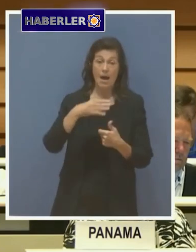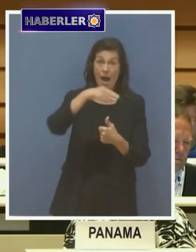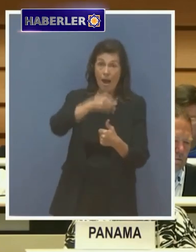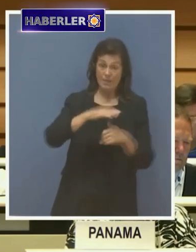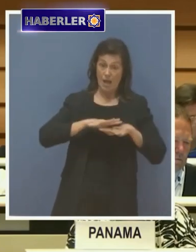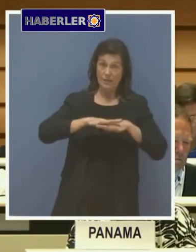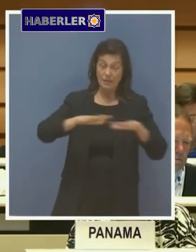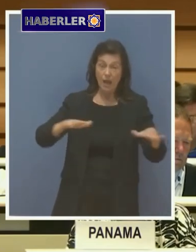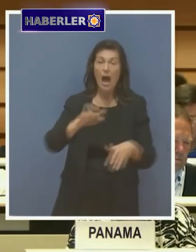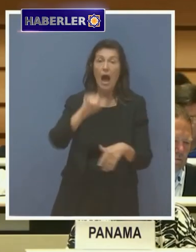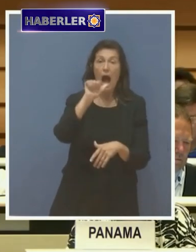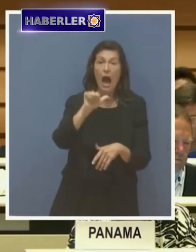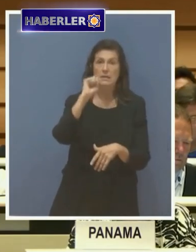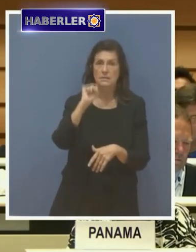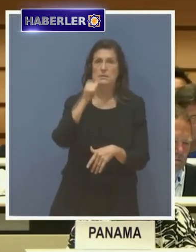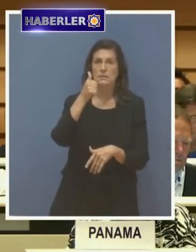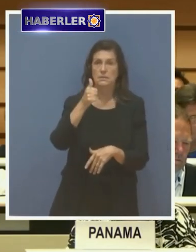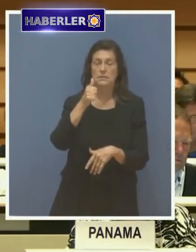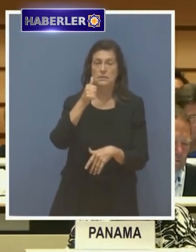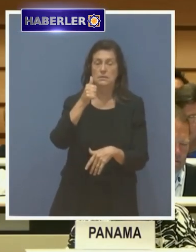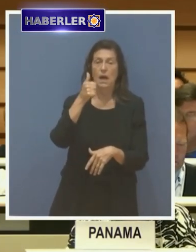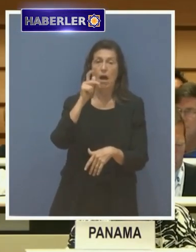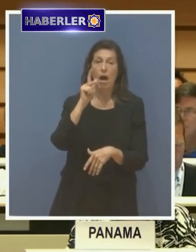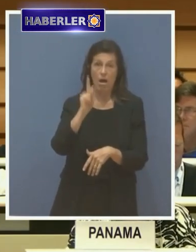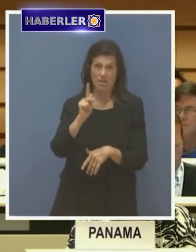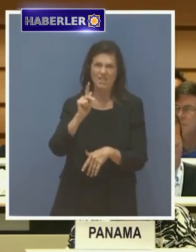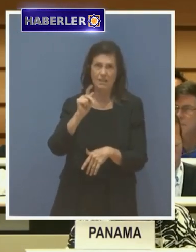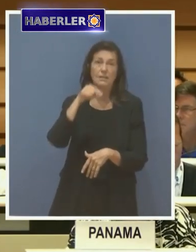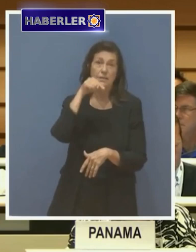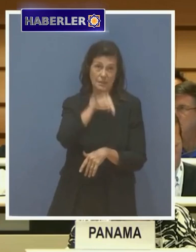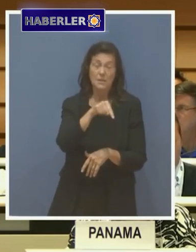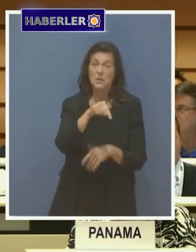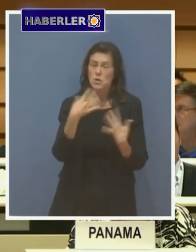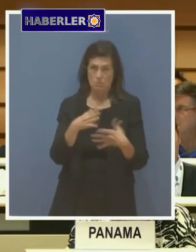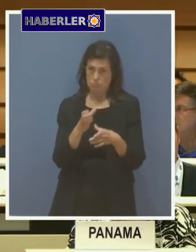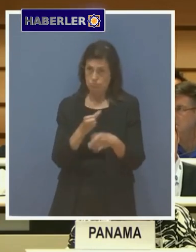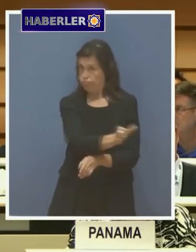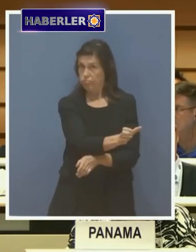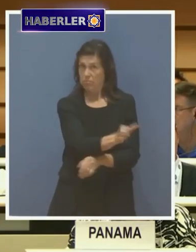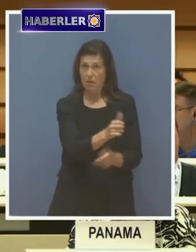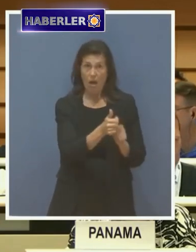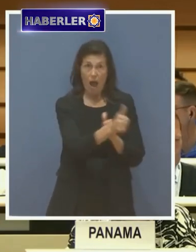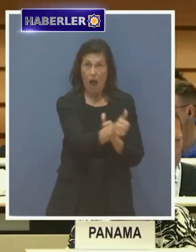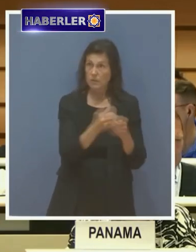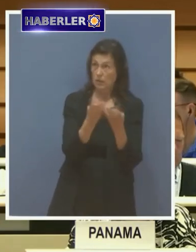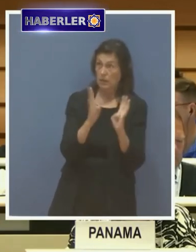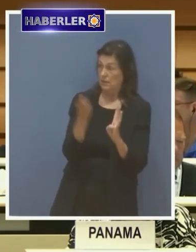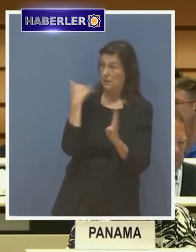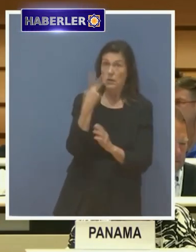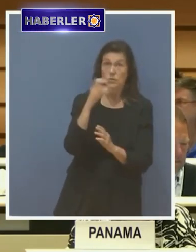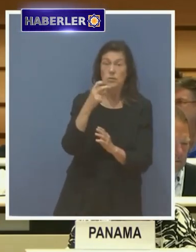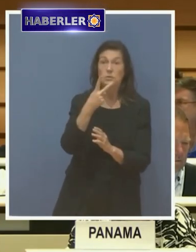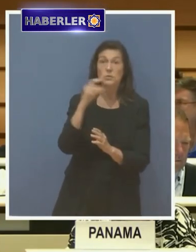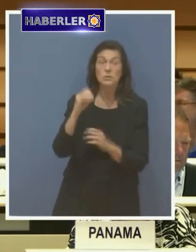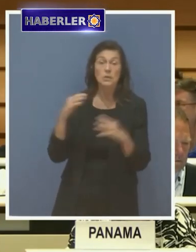altında yaşıyor. Durum her geçen gün daha da kötüleşiyor, kriz Azerbaycan'ın silahlı ablukası altında